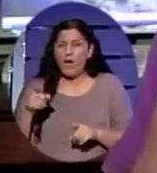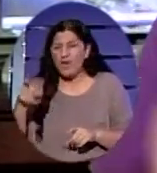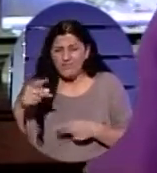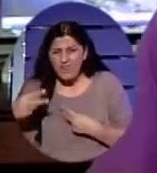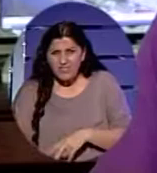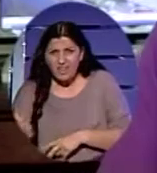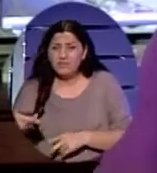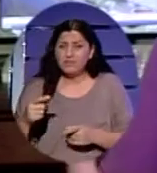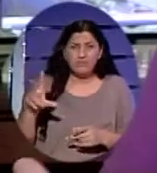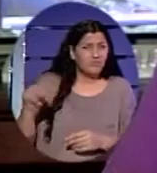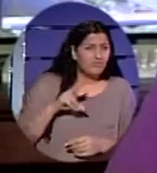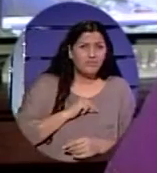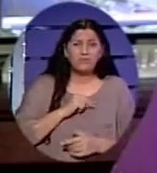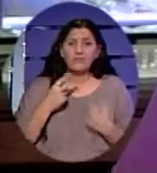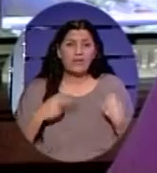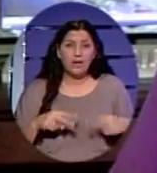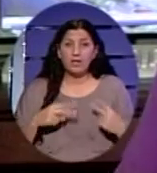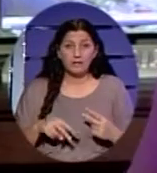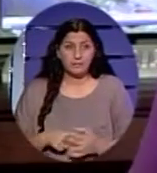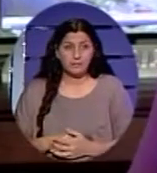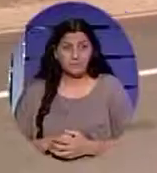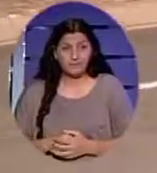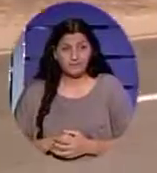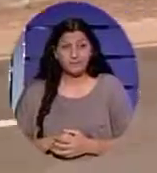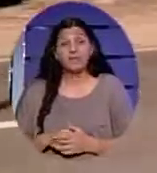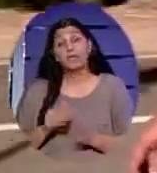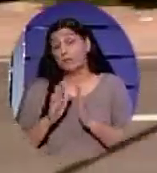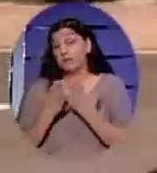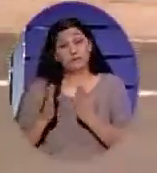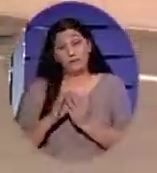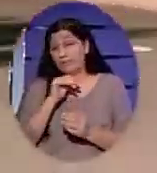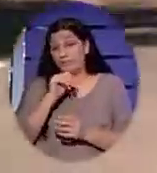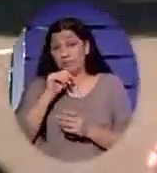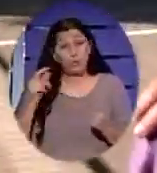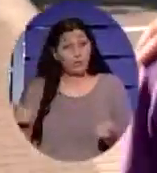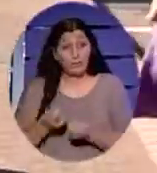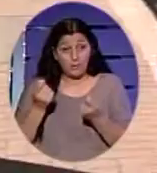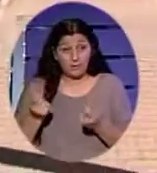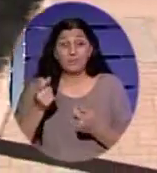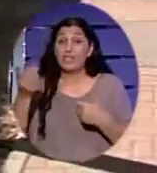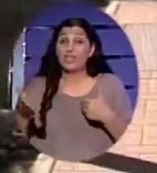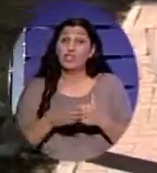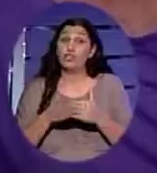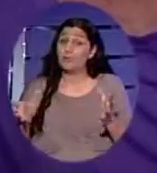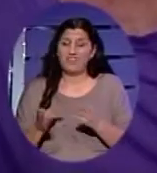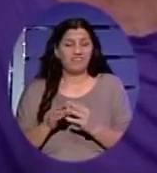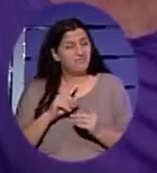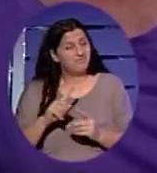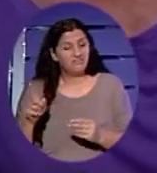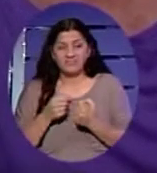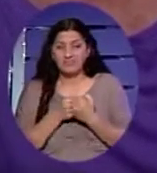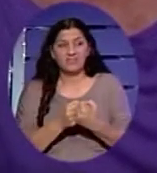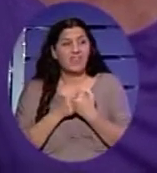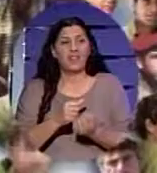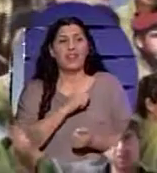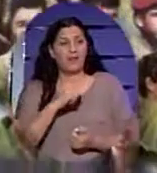וכששקשקת, אני שקשקתי. אף ששום הוצאת ספרים לא רצתה להוציא את הספר לאור, רמי והאישה שאיתו לא ויתרו, והספר ראה